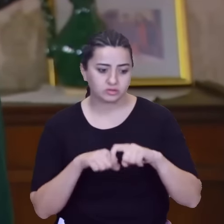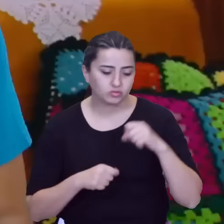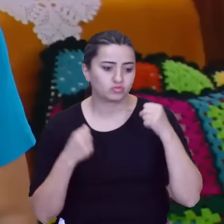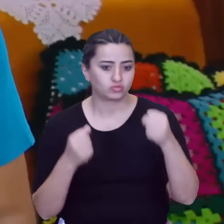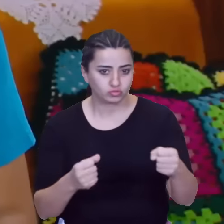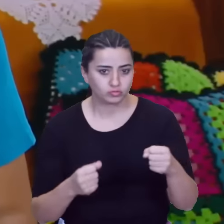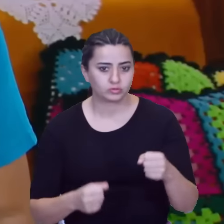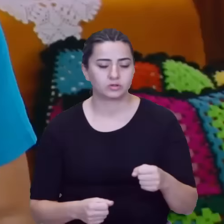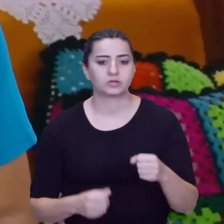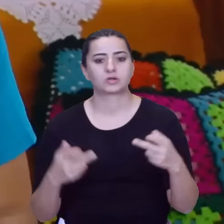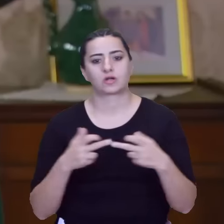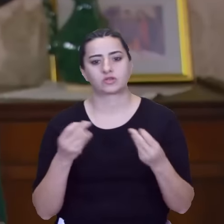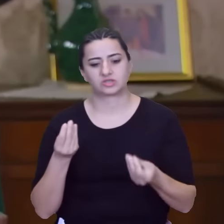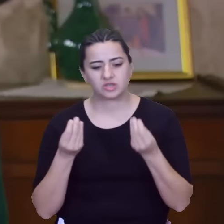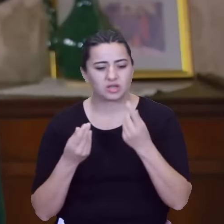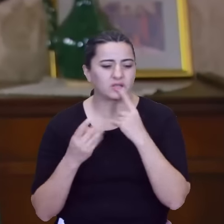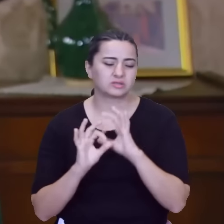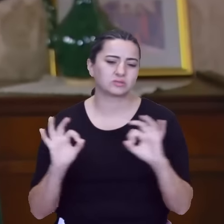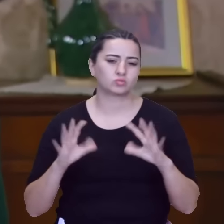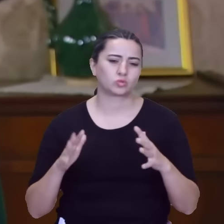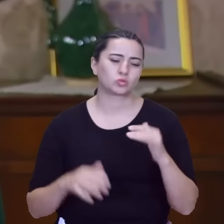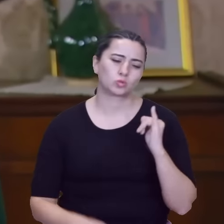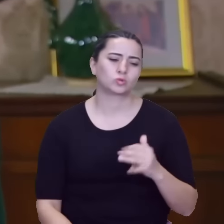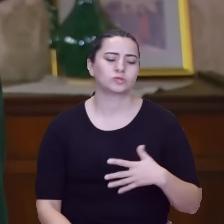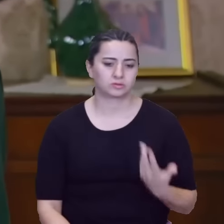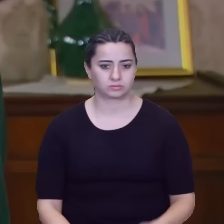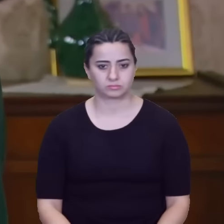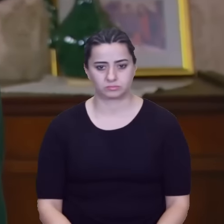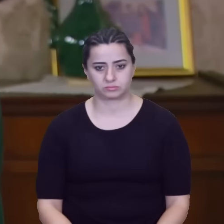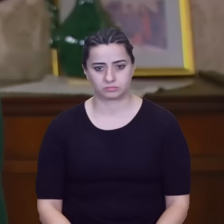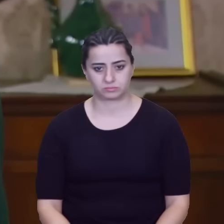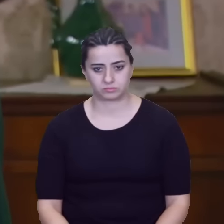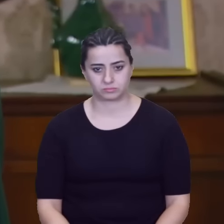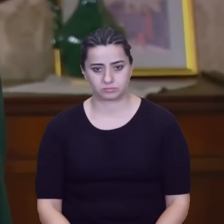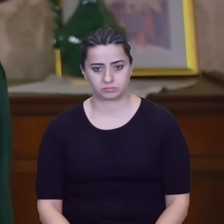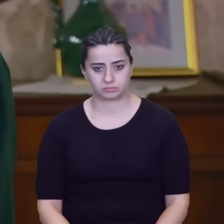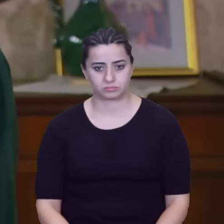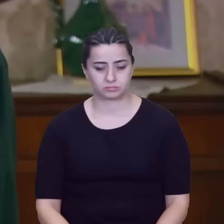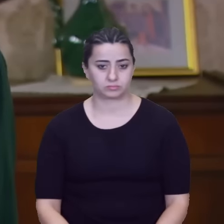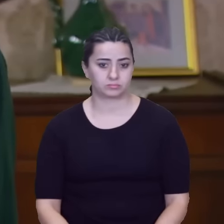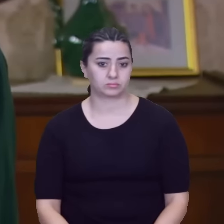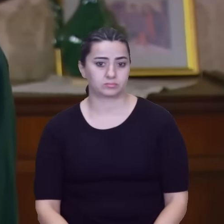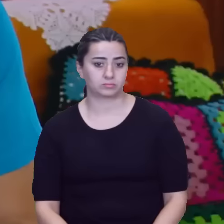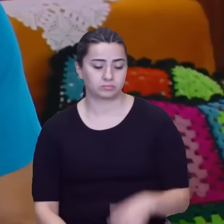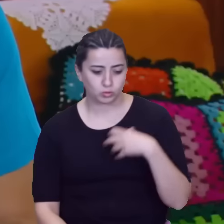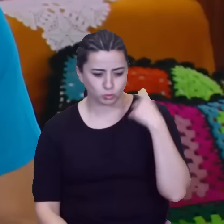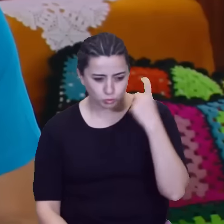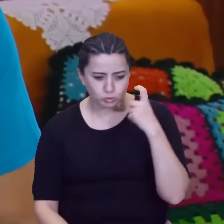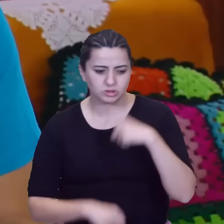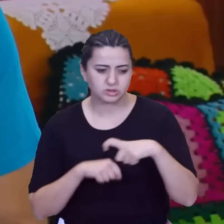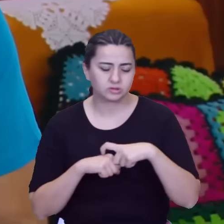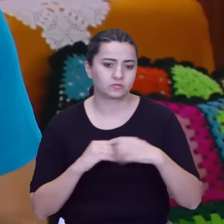ona çatarım. Kavga çıkar. Tatsızlıklar olur yani. Çok acayip tatsızlıklar olur. Kesin. Sonra ben düşünmeye başlarım.